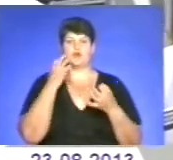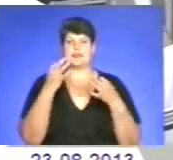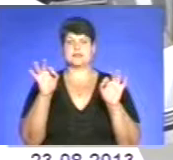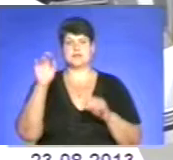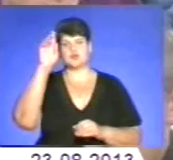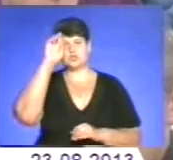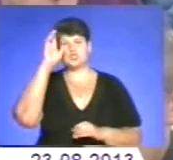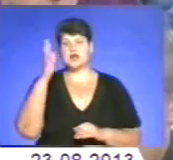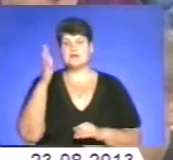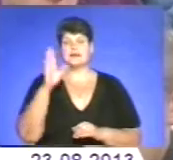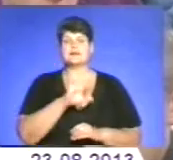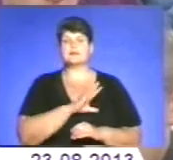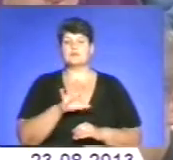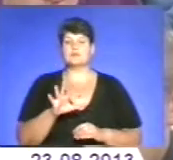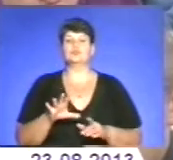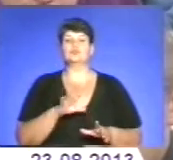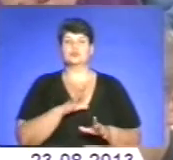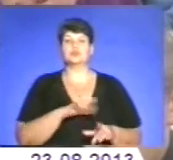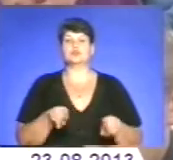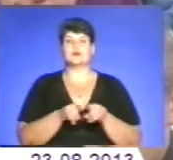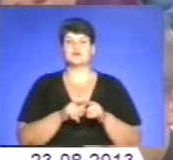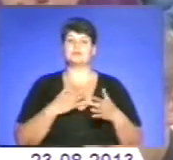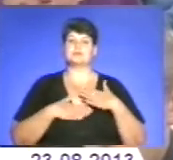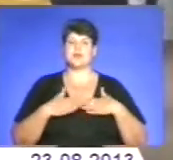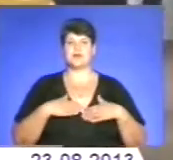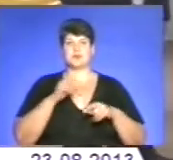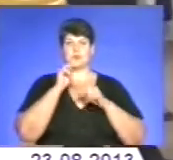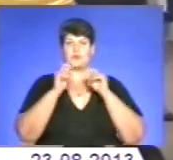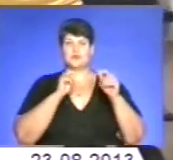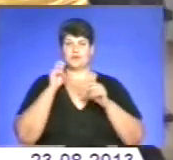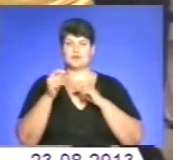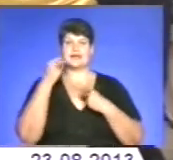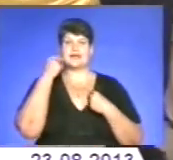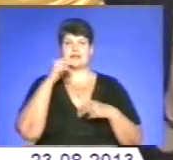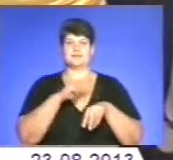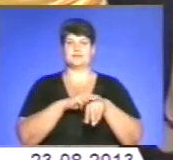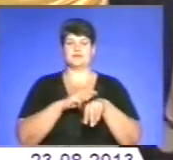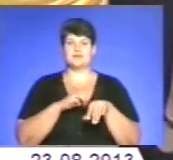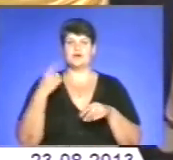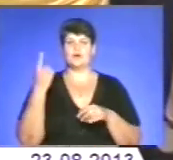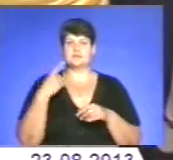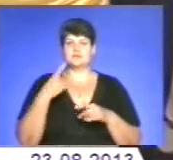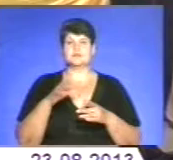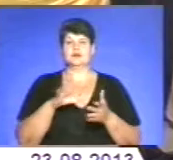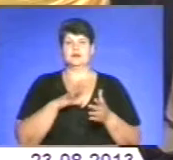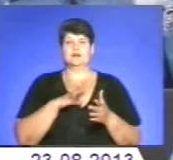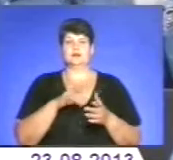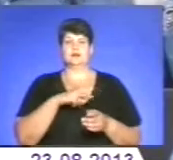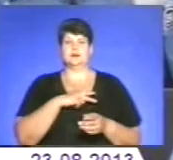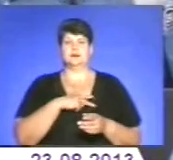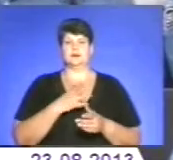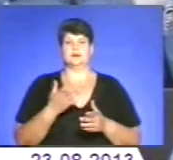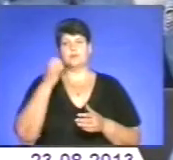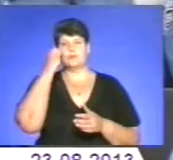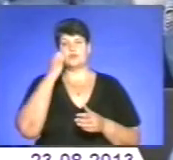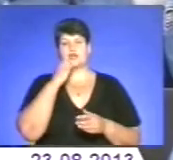незалежної держави. Не обійшлося на святкових урочинах без приємних подарунків. Кращих правоохоронців краю чекали численні відзнаки та нагороди.